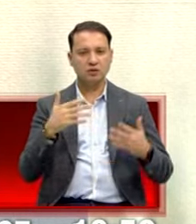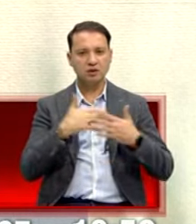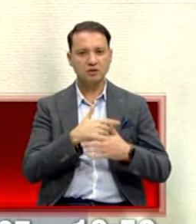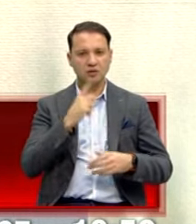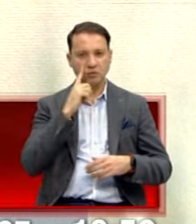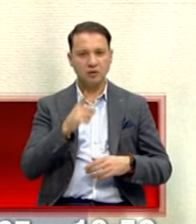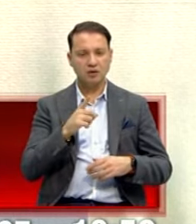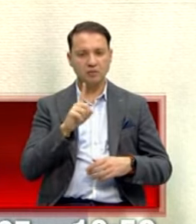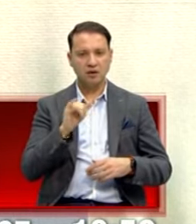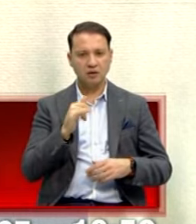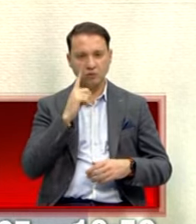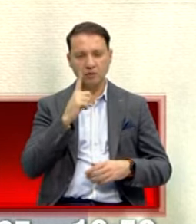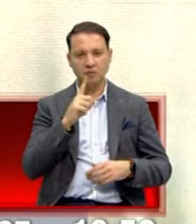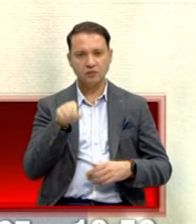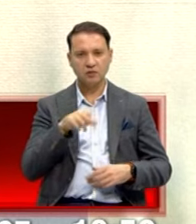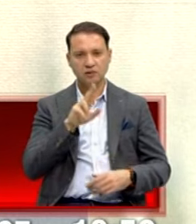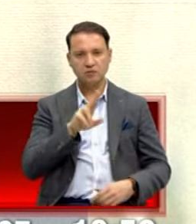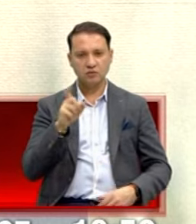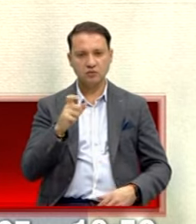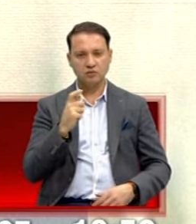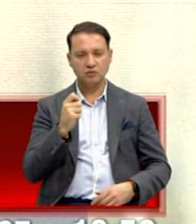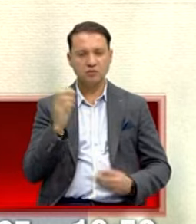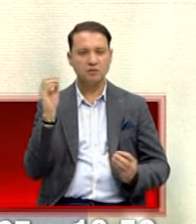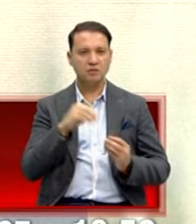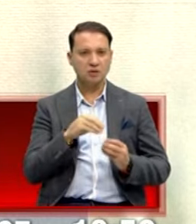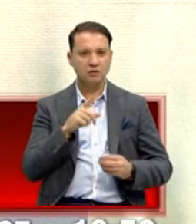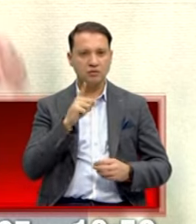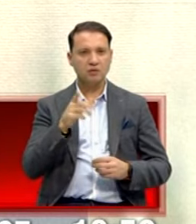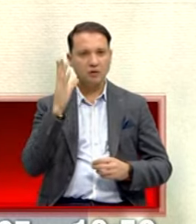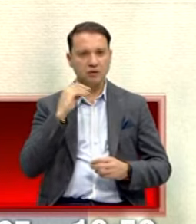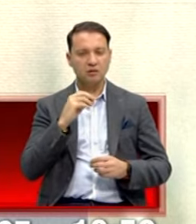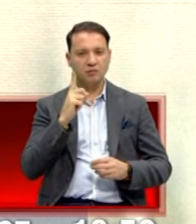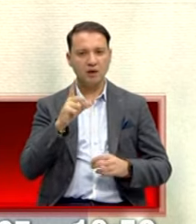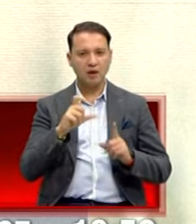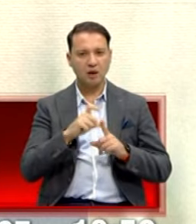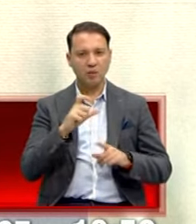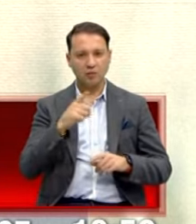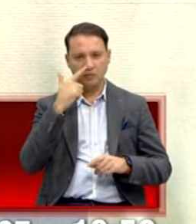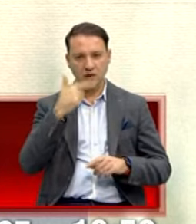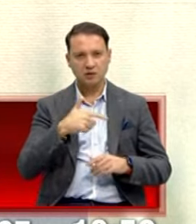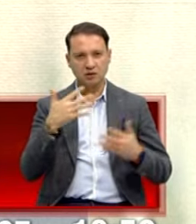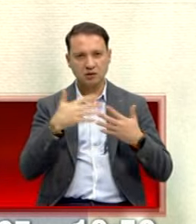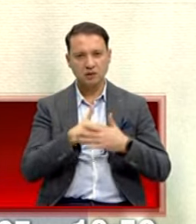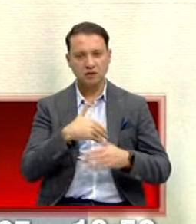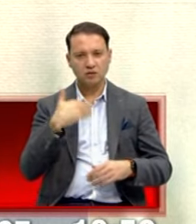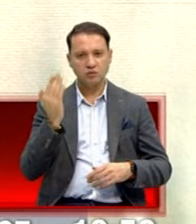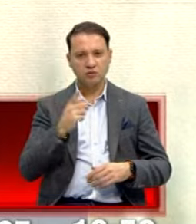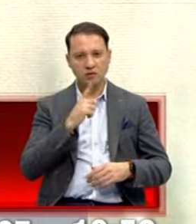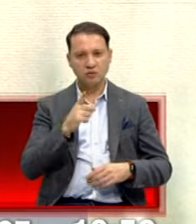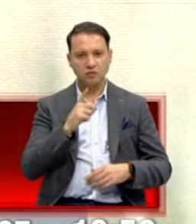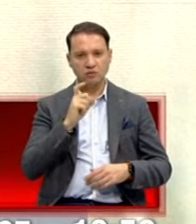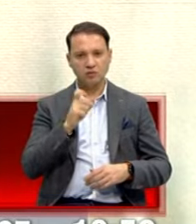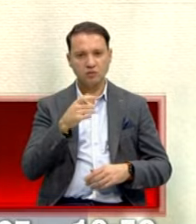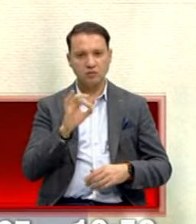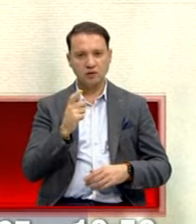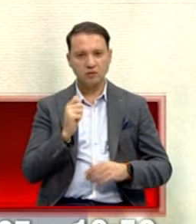yarısından itibaren litre fiyatı 1 lira 79 kuruş artıyor. Bunun anlamı bir depo benzin gece yarısından itibaren